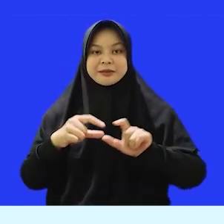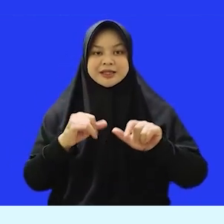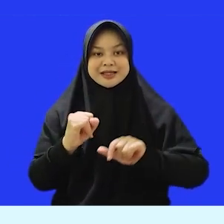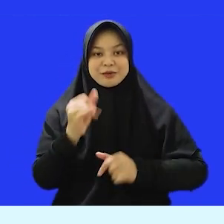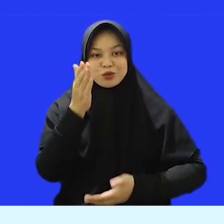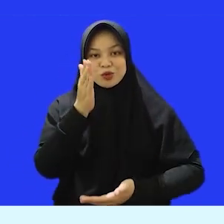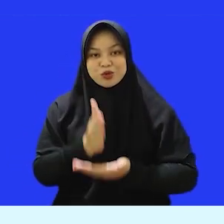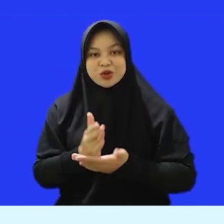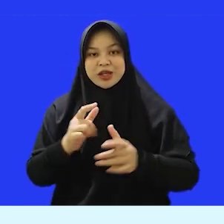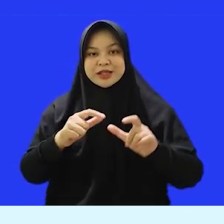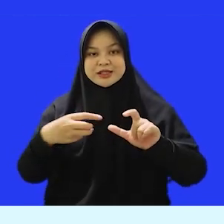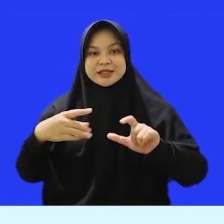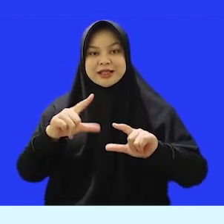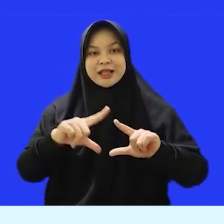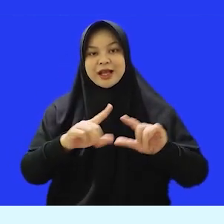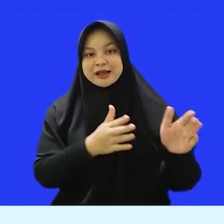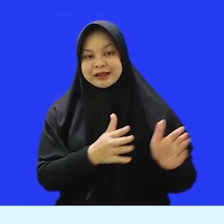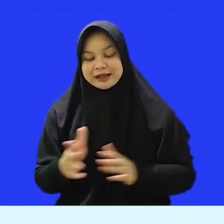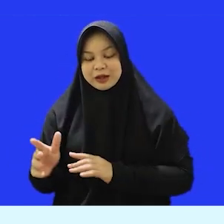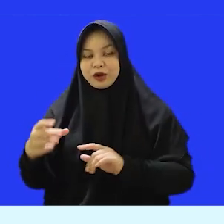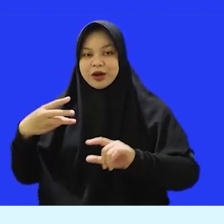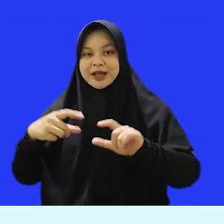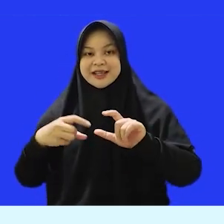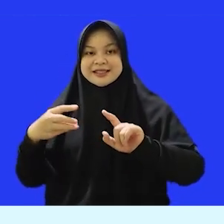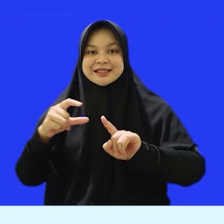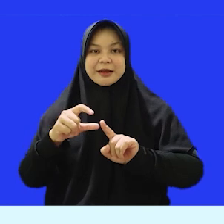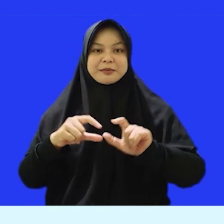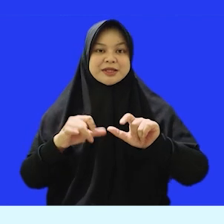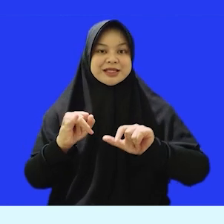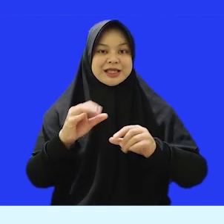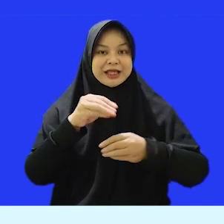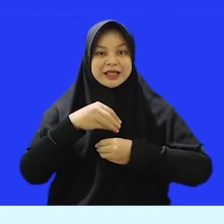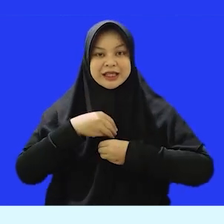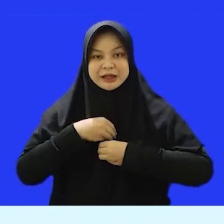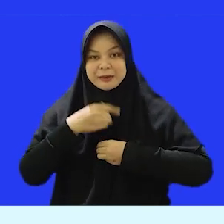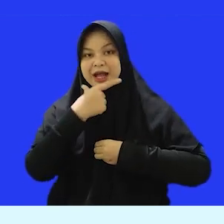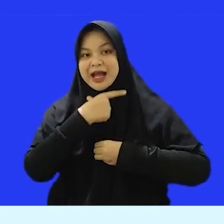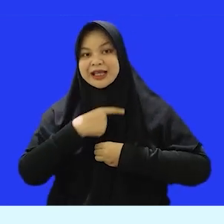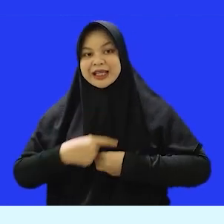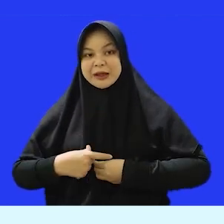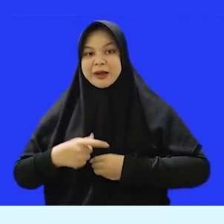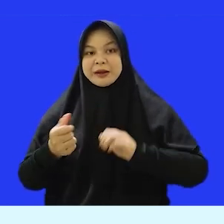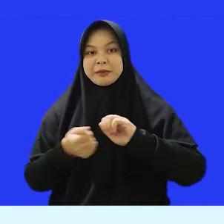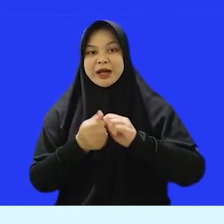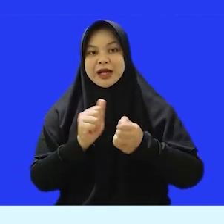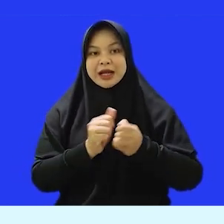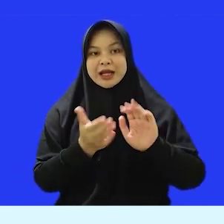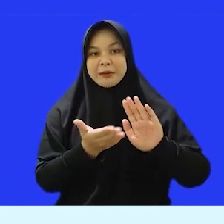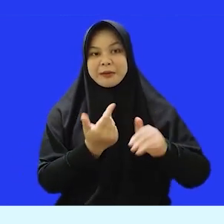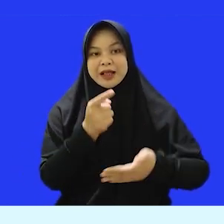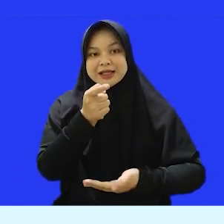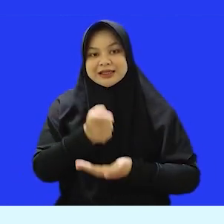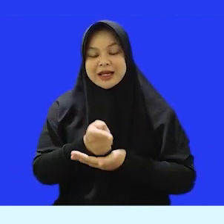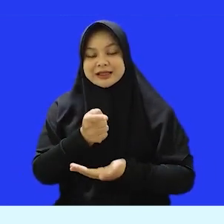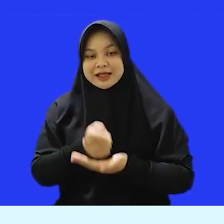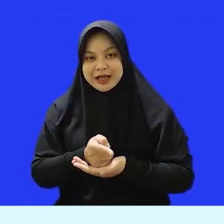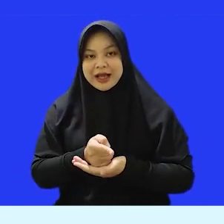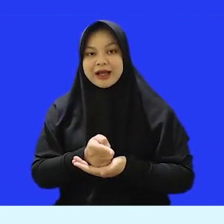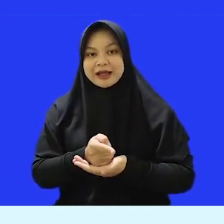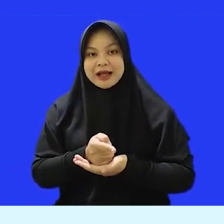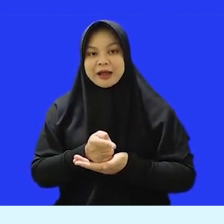sela. Apabila eksepsi diterima oleh majelis hakim, maka perkara dikembalikan kepada jaksa